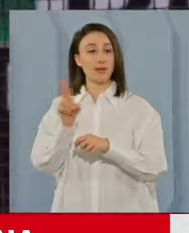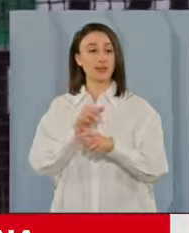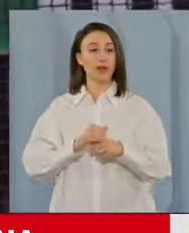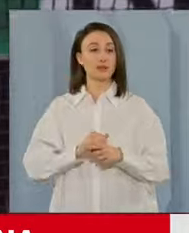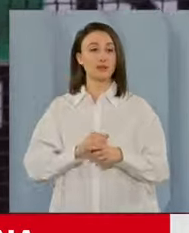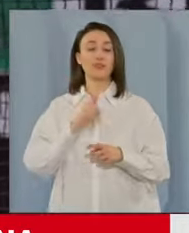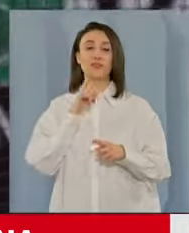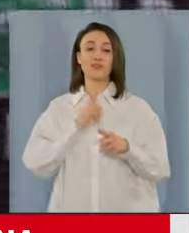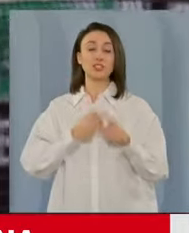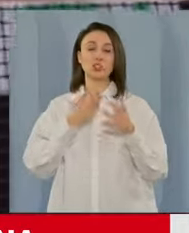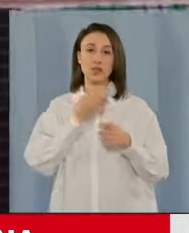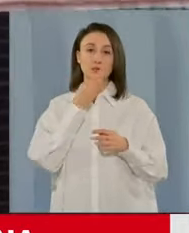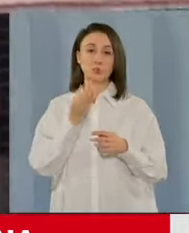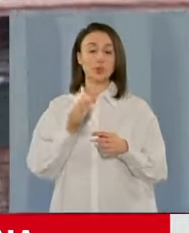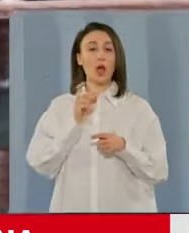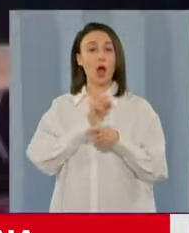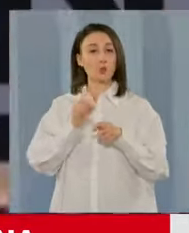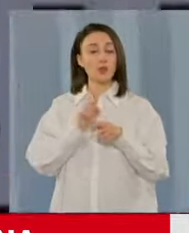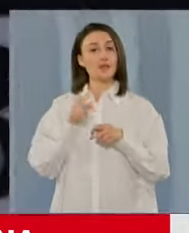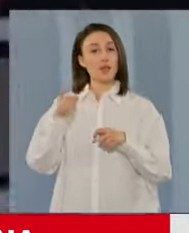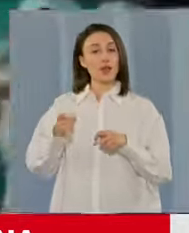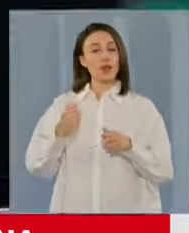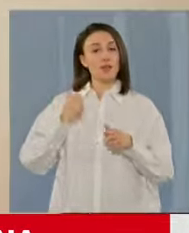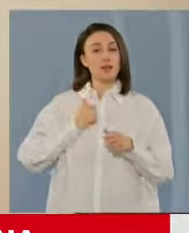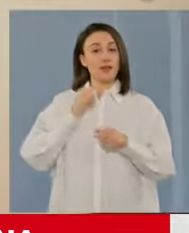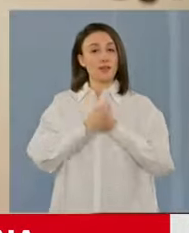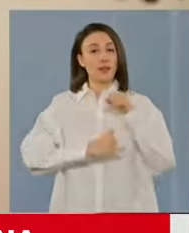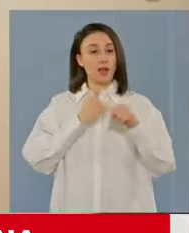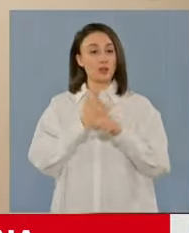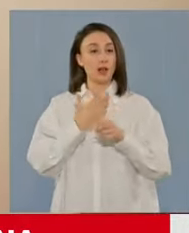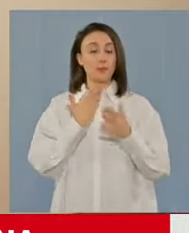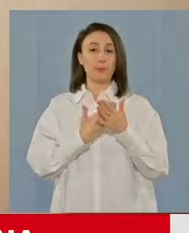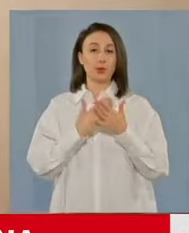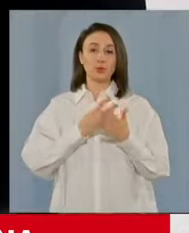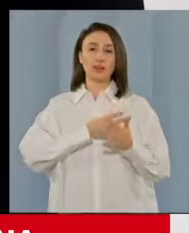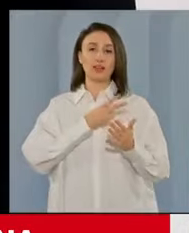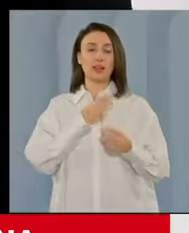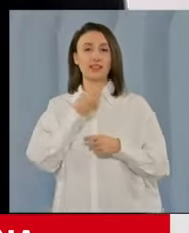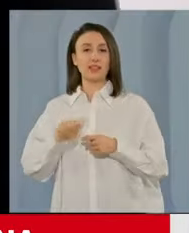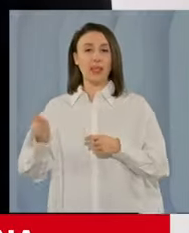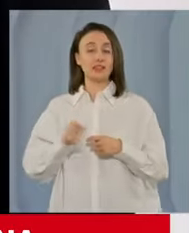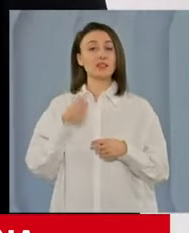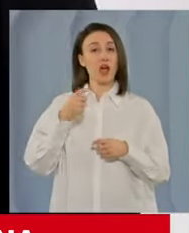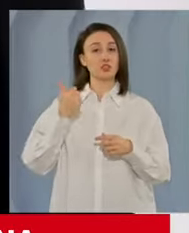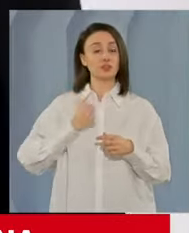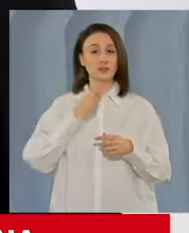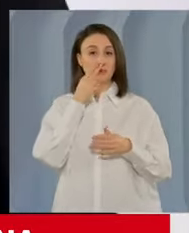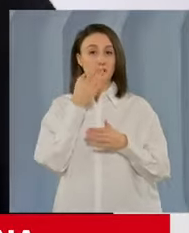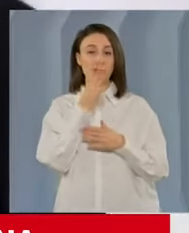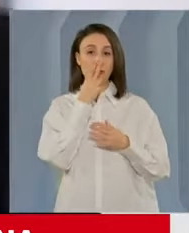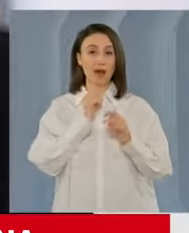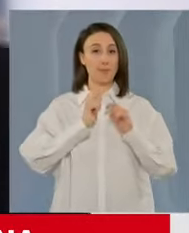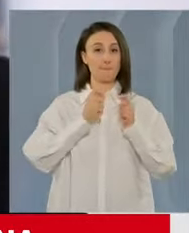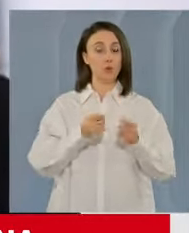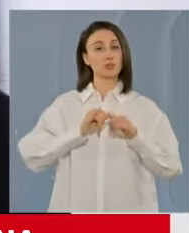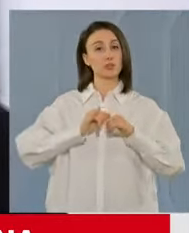adică exact ce cea ce a susținut în acuzațiile sale agenția internațională pentru integritatea tenisului agenția a arătat într un raport